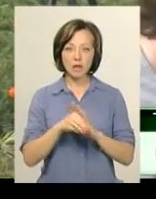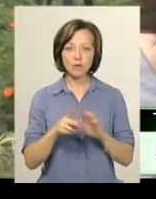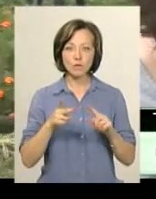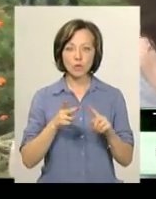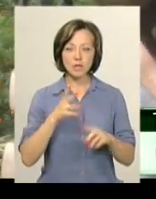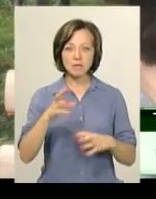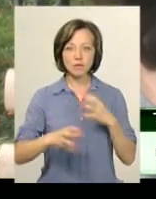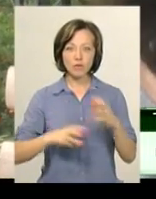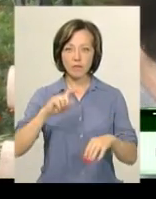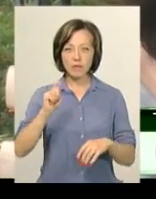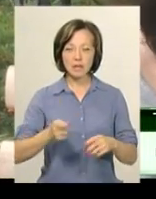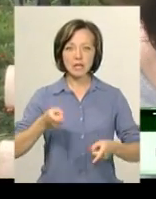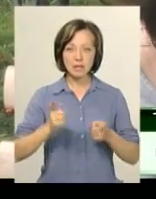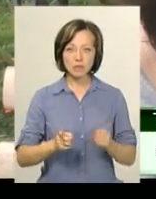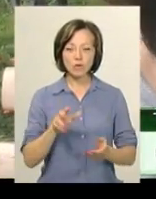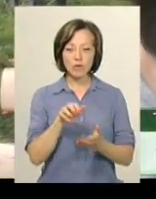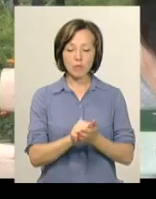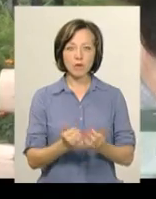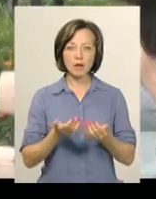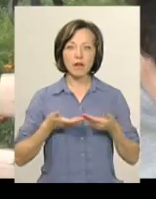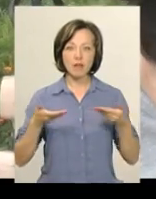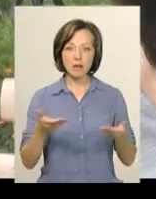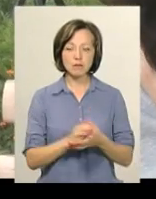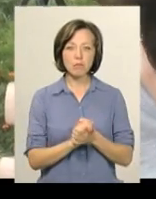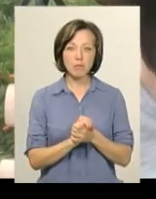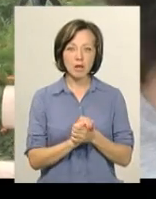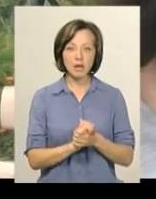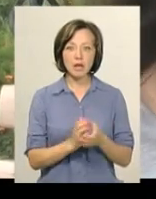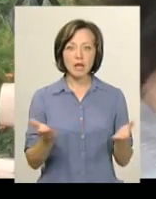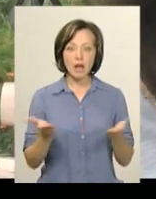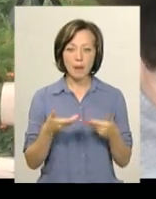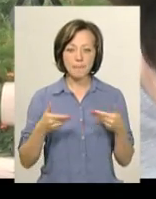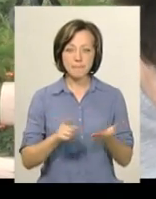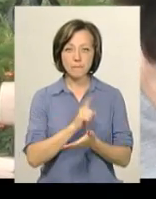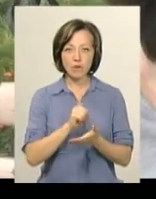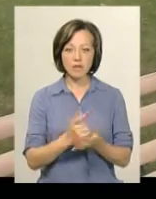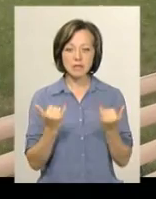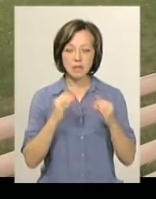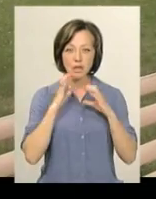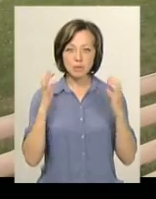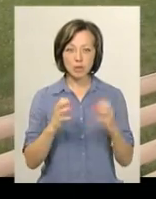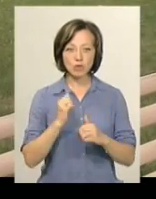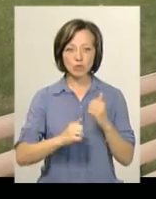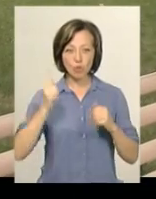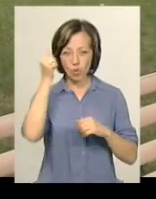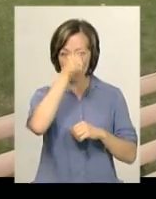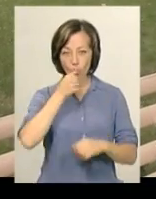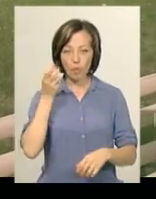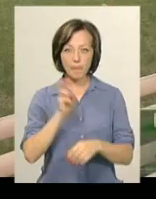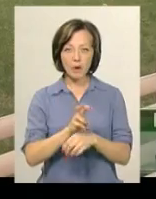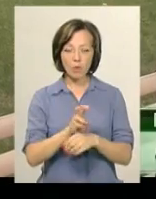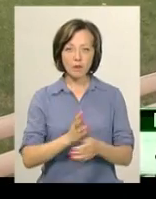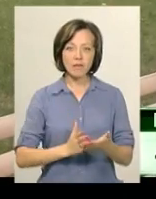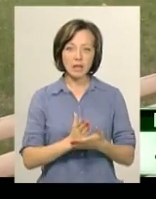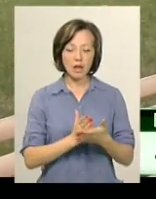світовій війні, дійсно вони вибороли для нас мир, який ми повинні зараз берегти. Щороку приходимо,